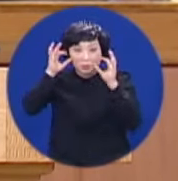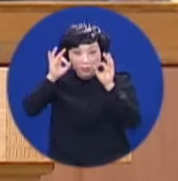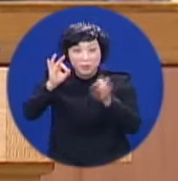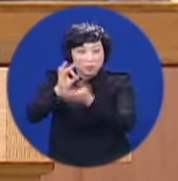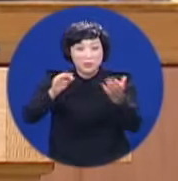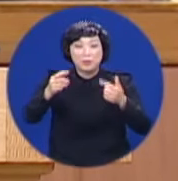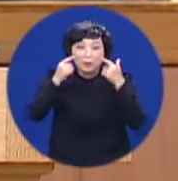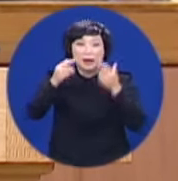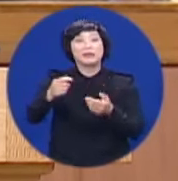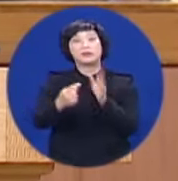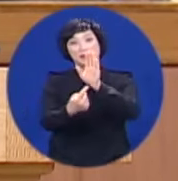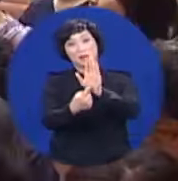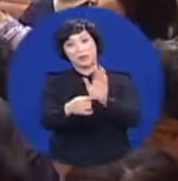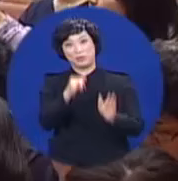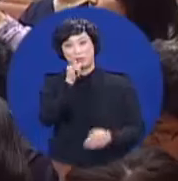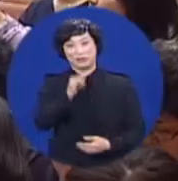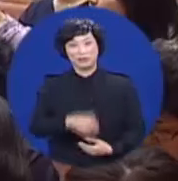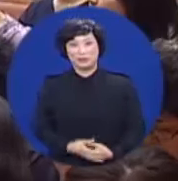확실하게 말해주고 있다.